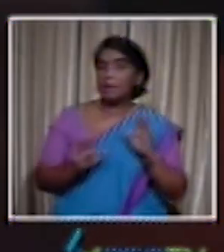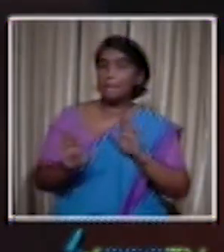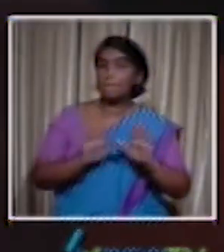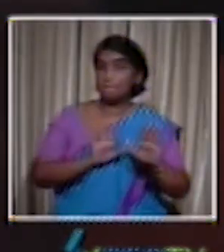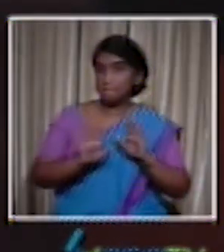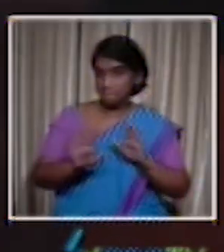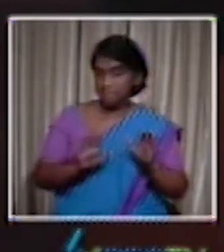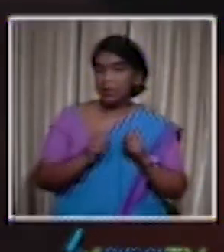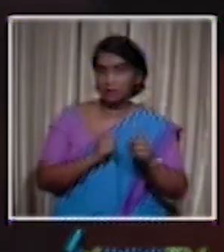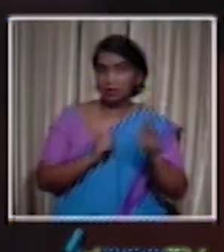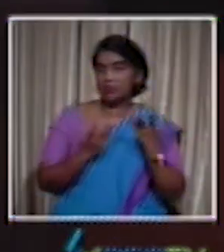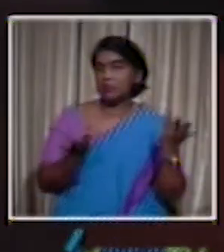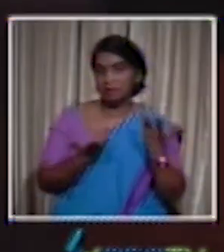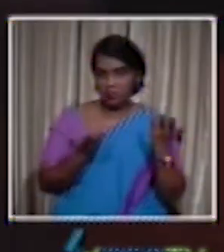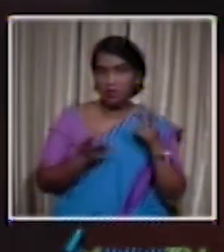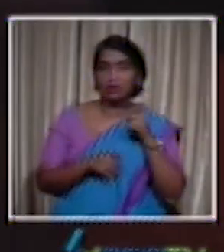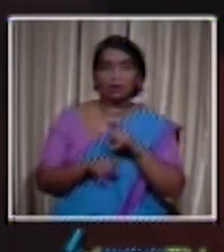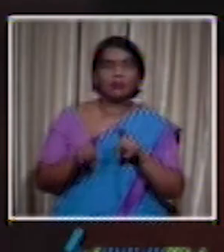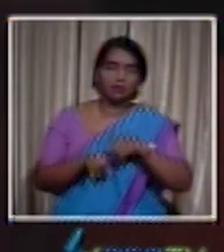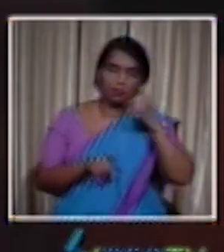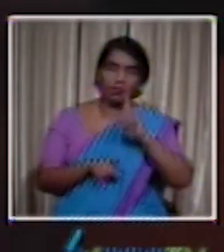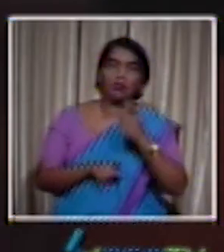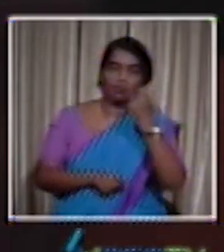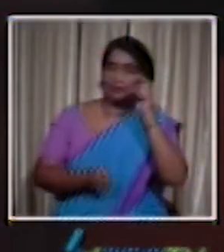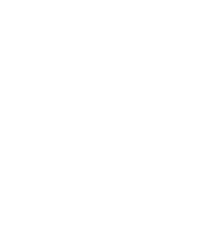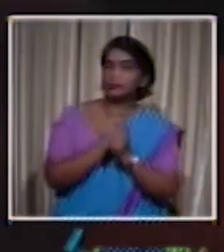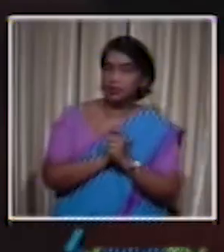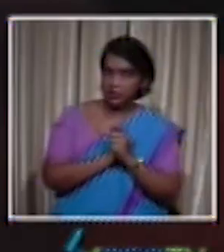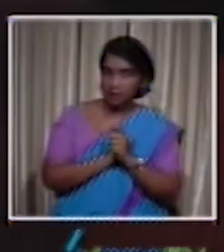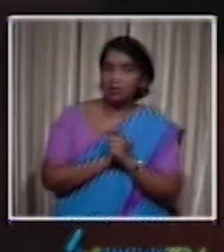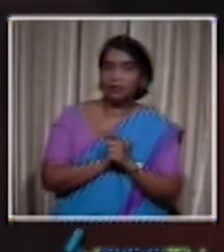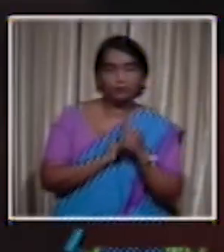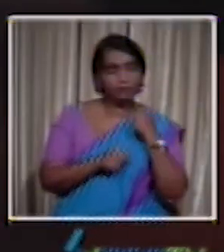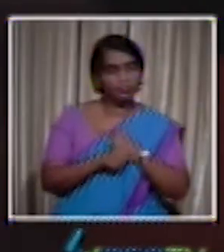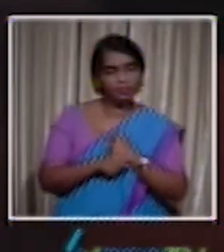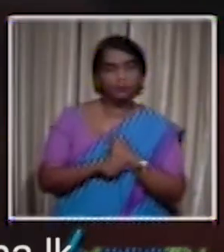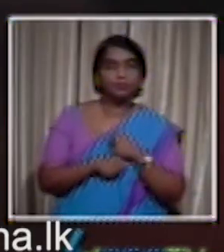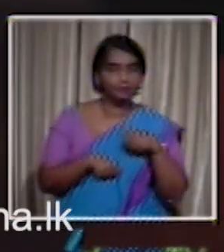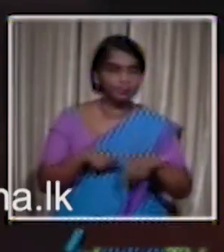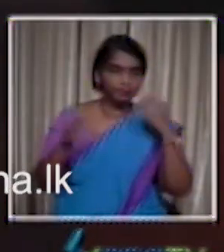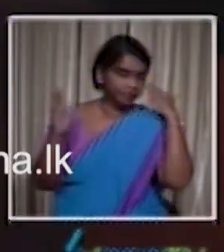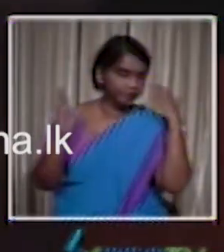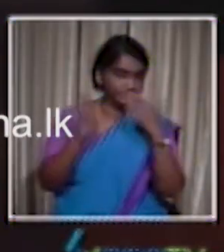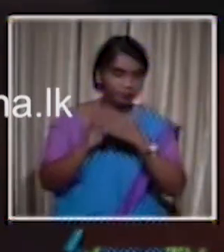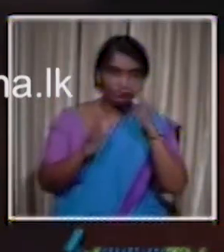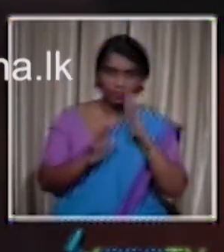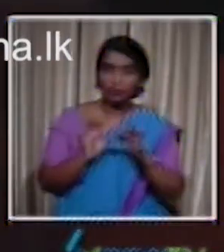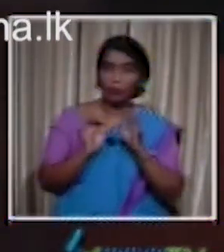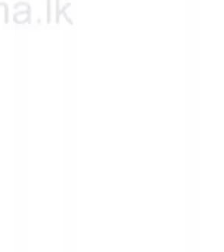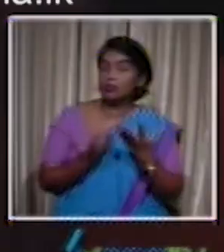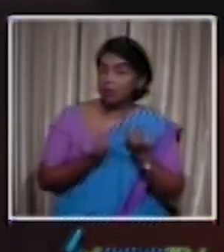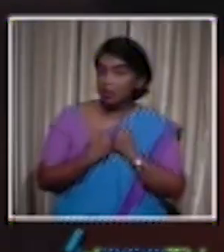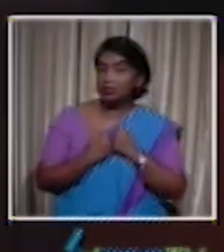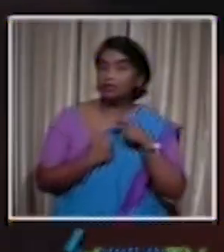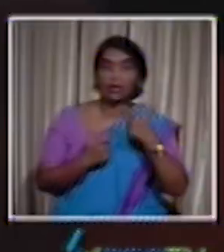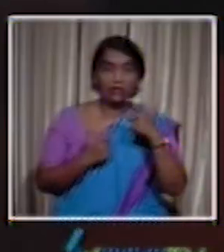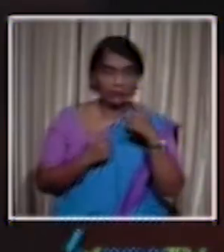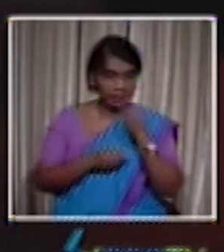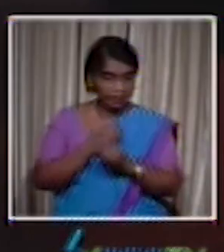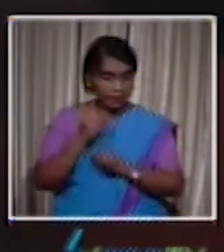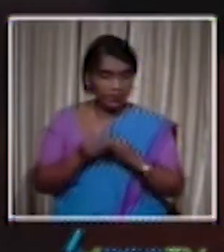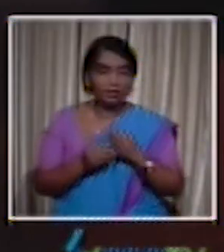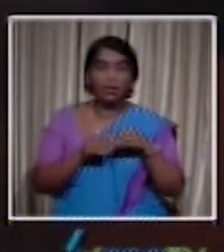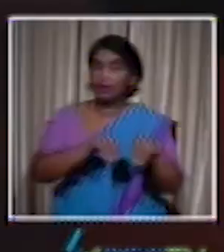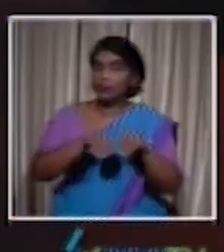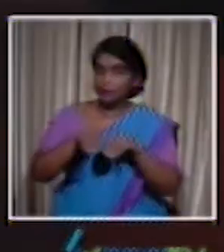කළමනාකරණය කිරීමේ හැකියාවකුත් නැහැ. ඒ නිසා අනිවාර්යයෙන්ම මිල සංශෝධනයක් කිරීම සඳහා රජය මේ වෙනට අවධානය යොමු කළ තියෙනවා භූමිතෙල් ලබා දීමේදී. දීවර,